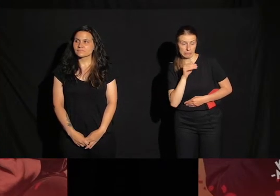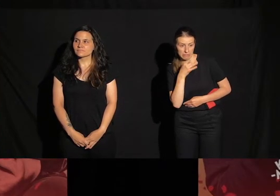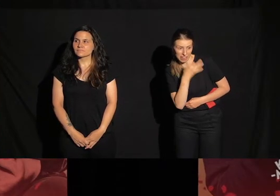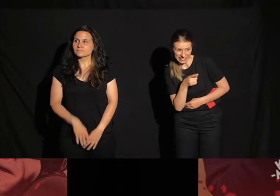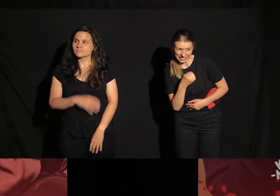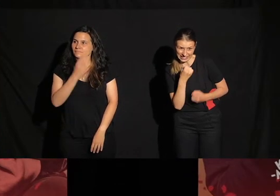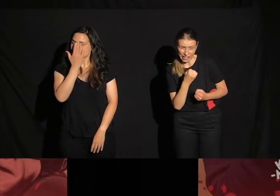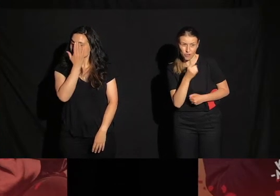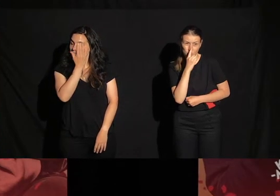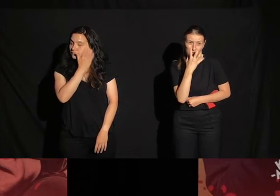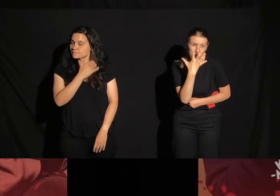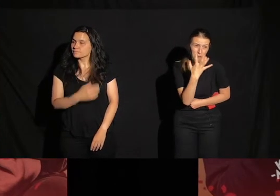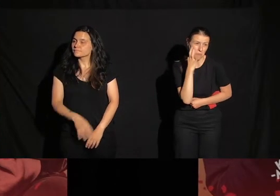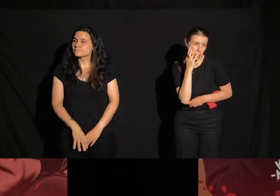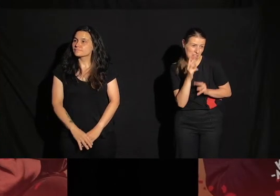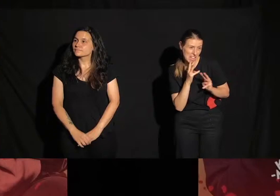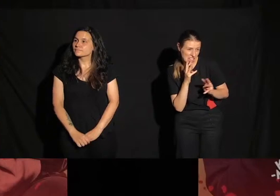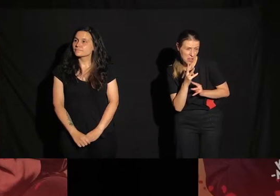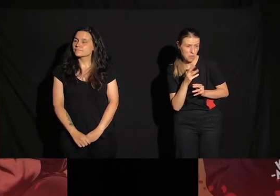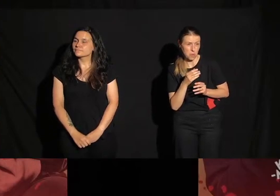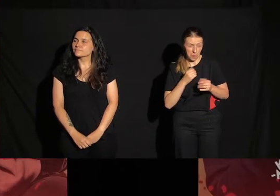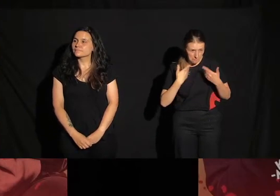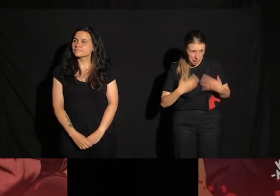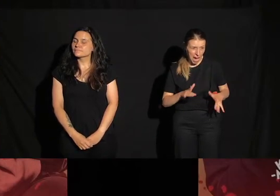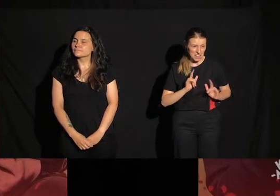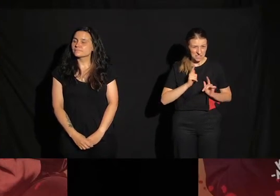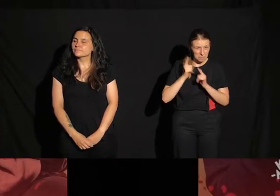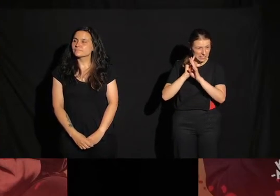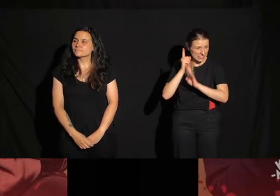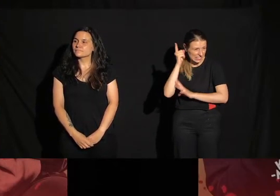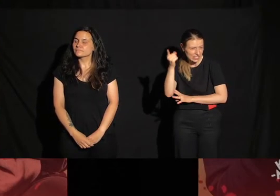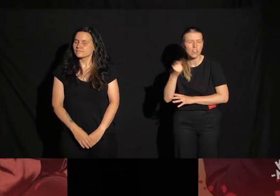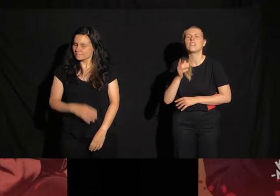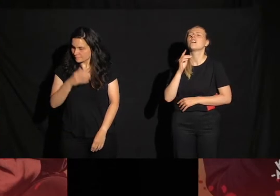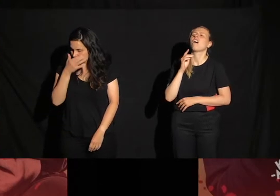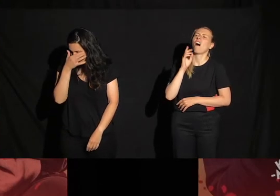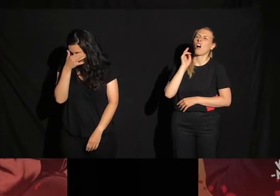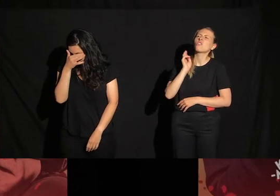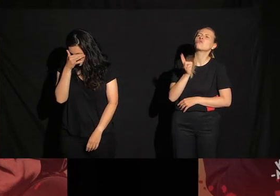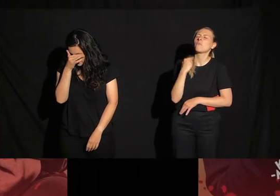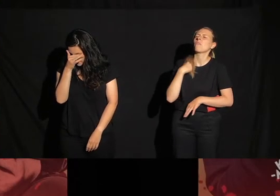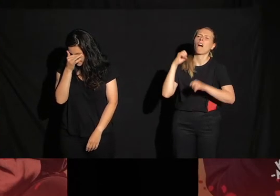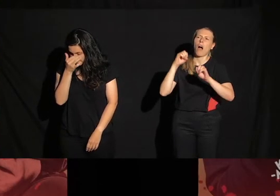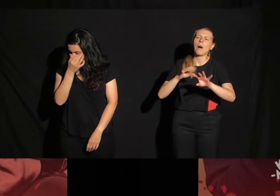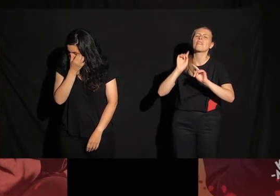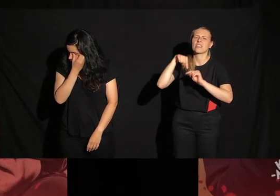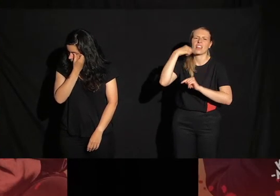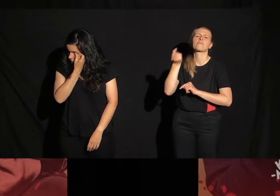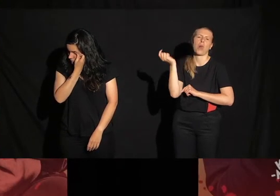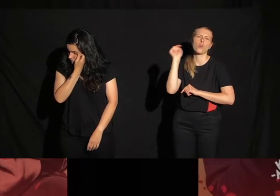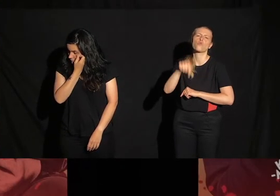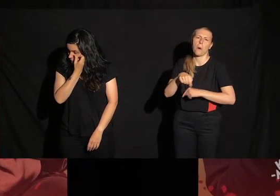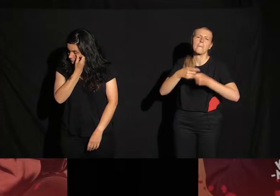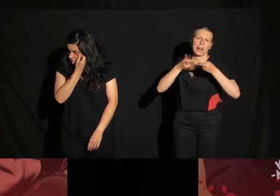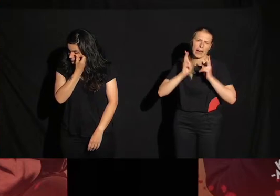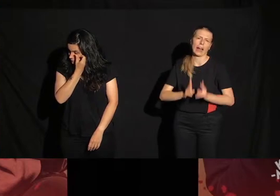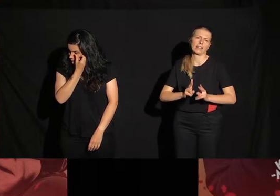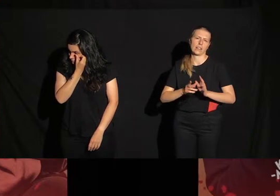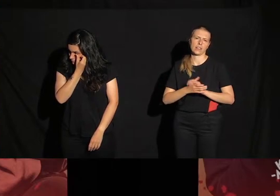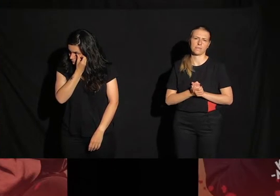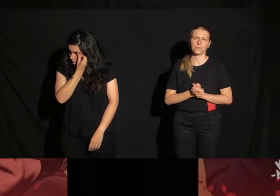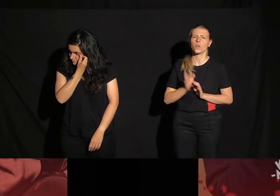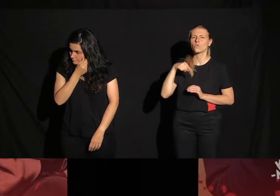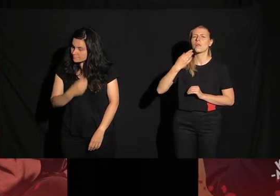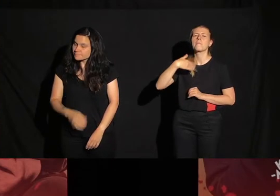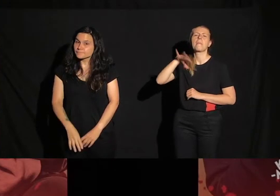für 5 Minuten auf der Bühne? Und da haben sie gesagt, ach nee, dann lassen wir es vielleicht lieber und kommen nächstes Mal wieder so richtig, dann lohnt